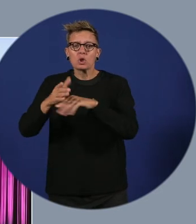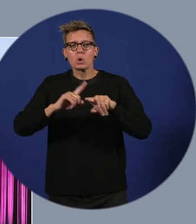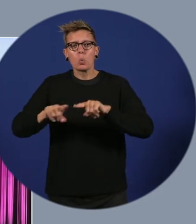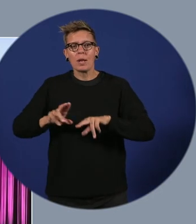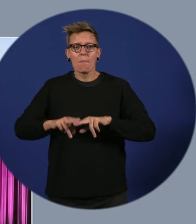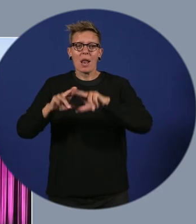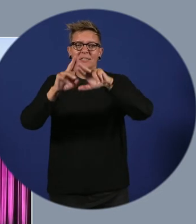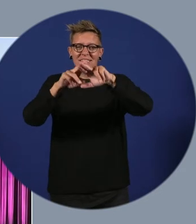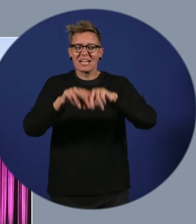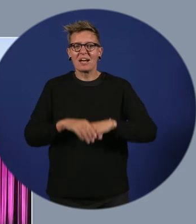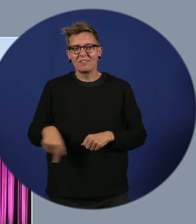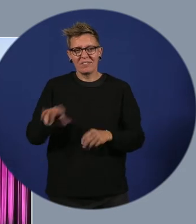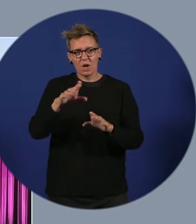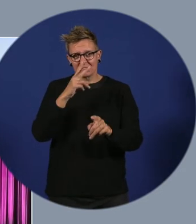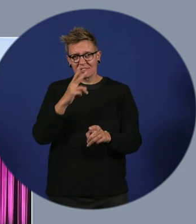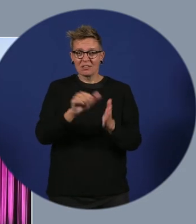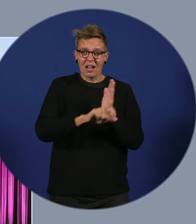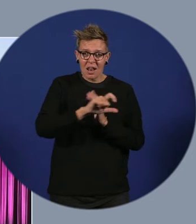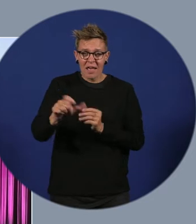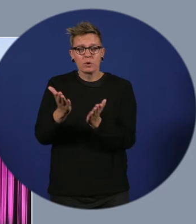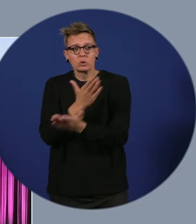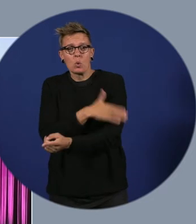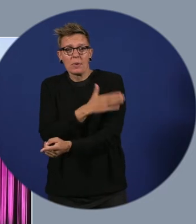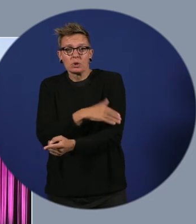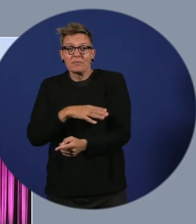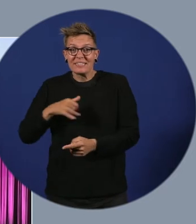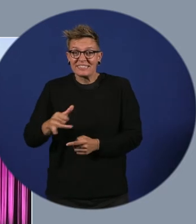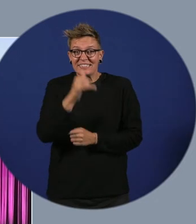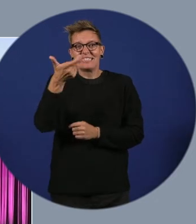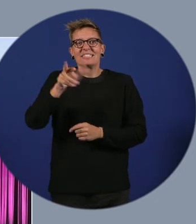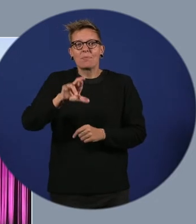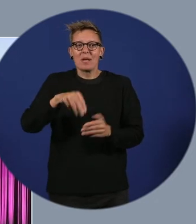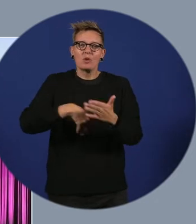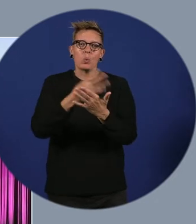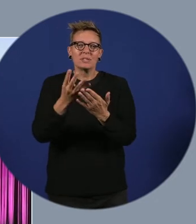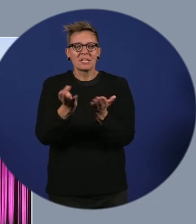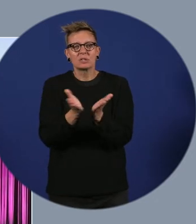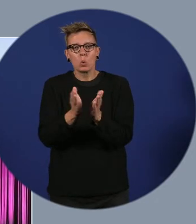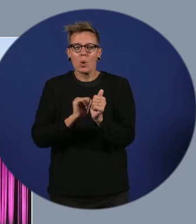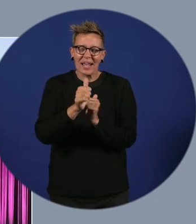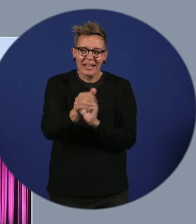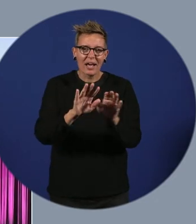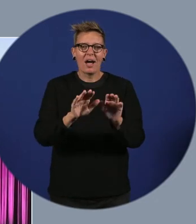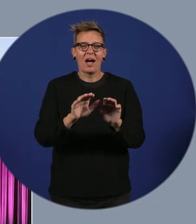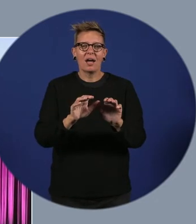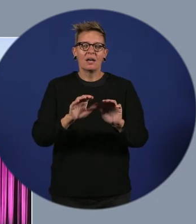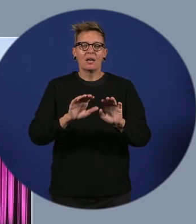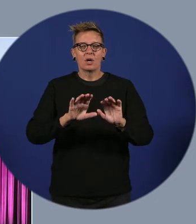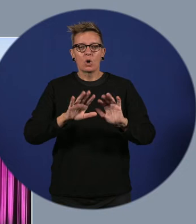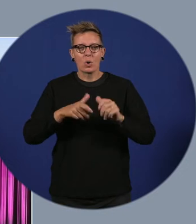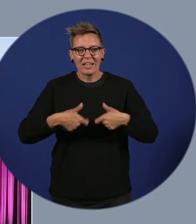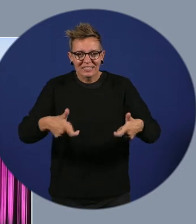där elever och skolpersonal är, som Nordiska skolledarkongressen och Särskolans rikskonferens